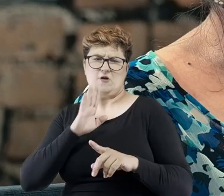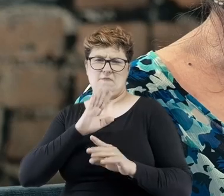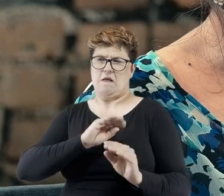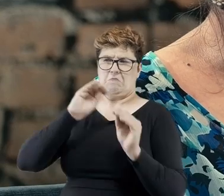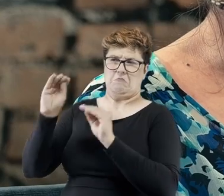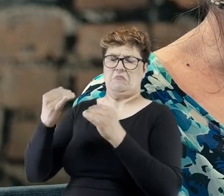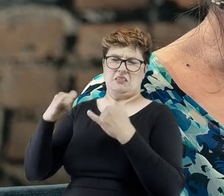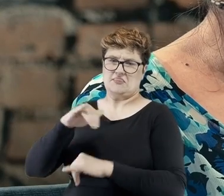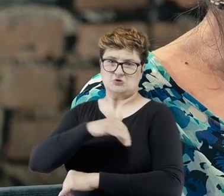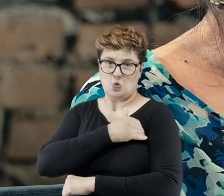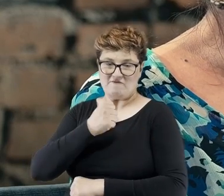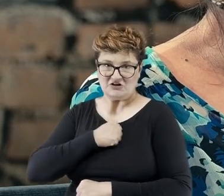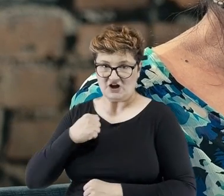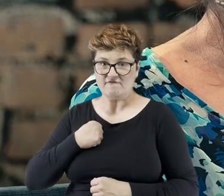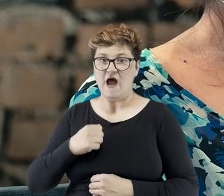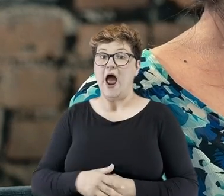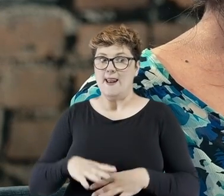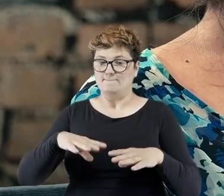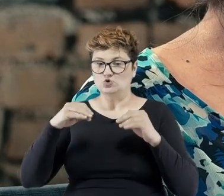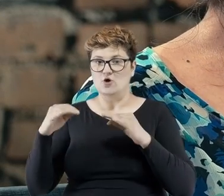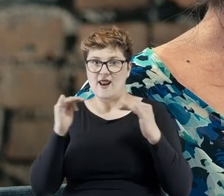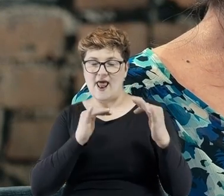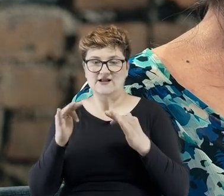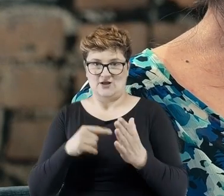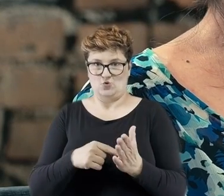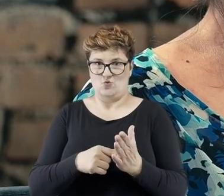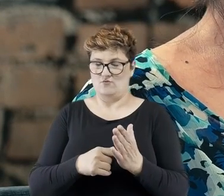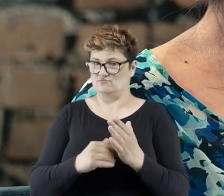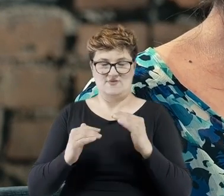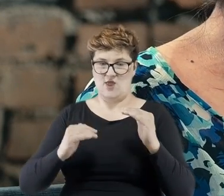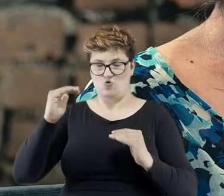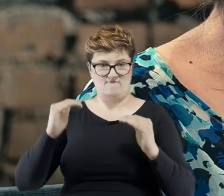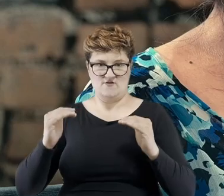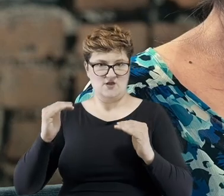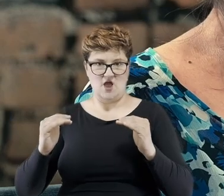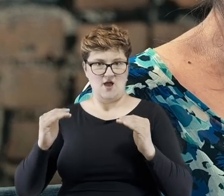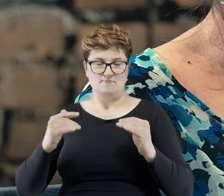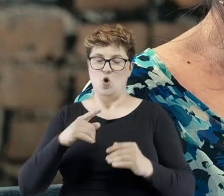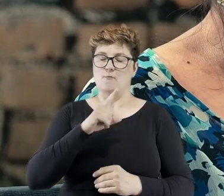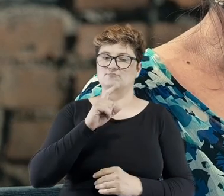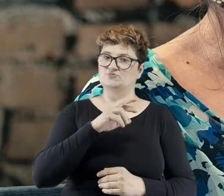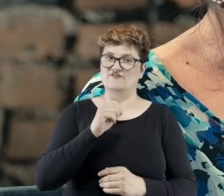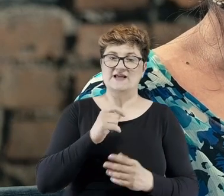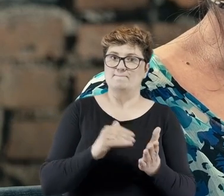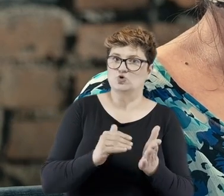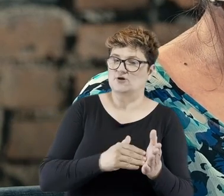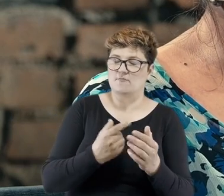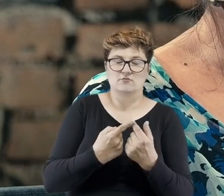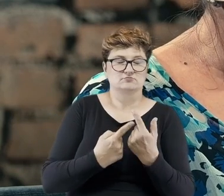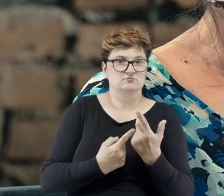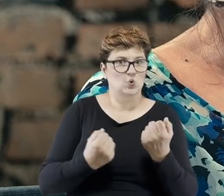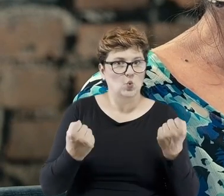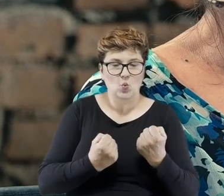innej szkoły w Warszawie. Ale właśnie początkowo ta relacja była taka właśnie bardzo nierówna, bo rzeczywiście Przybyszewska była w ogromnej